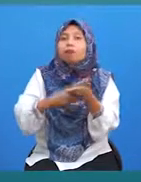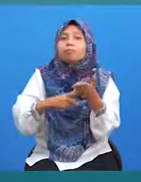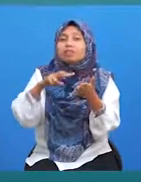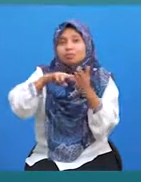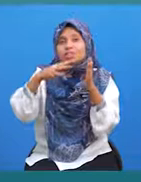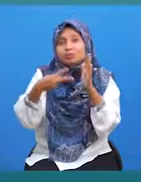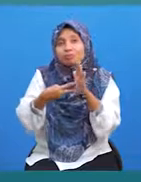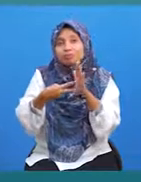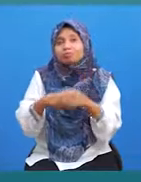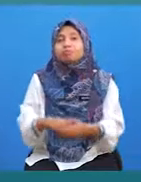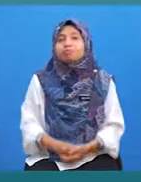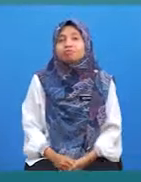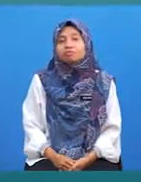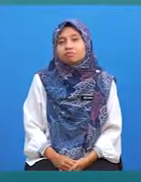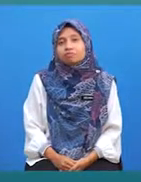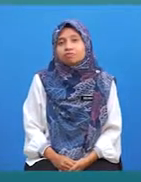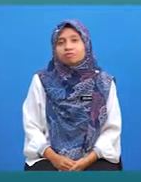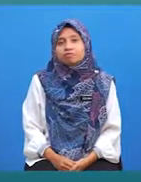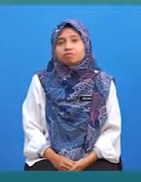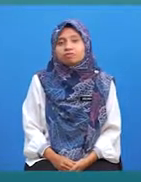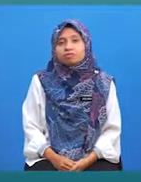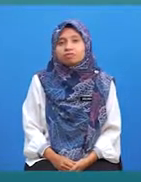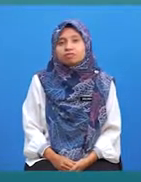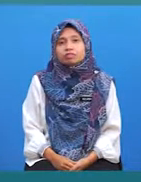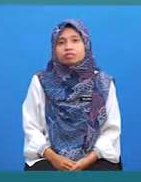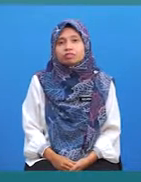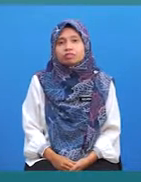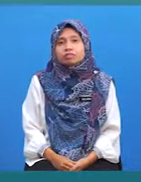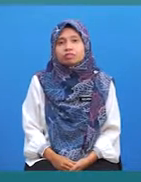ombak, jangan berumah di tepi pantai ini?